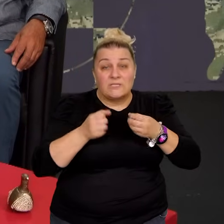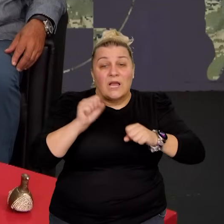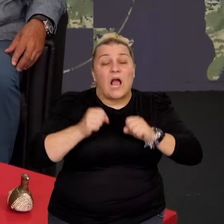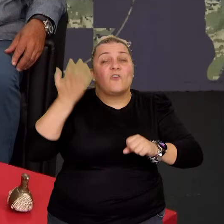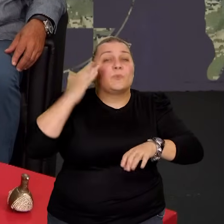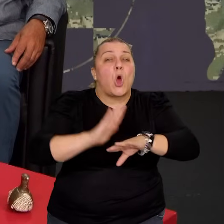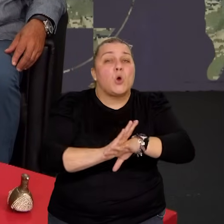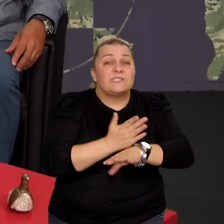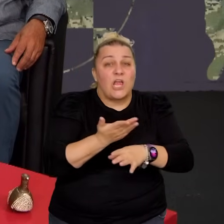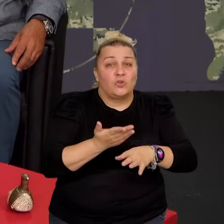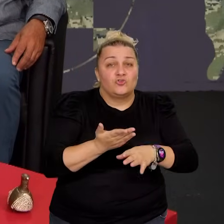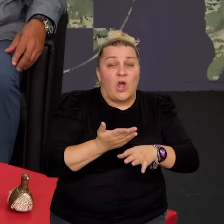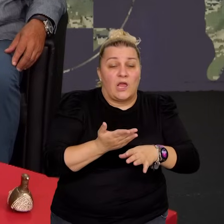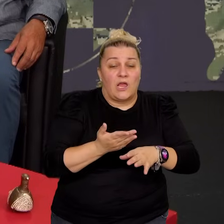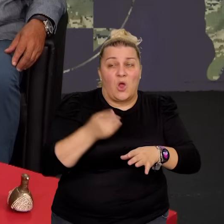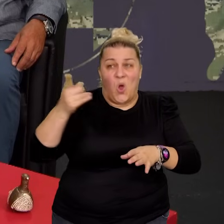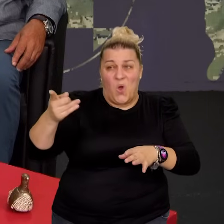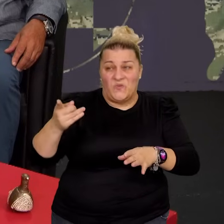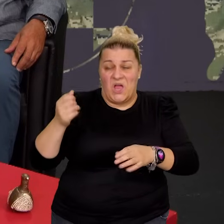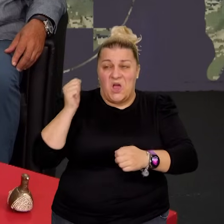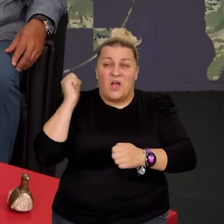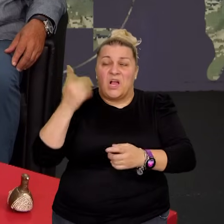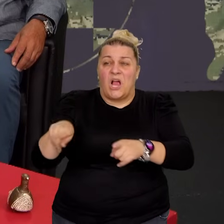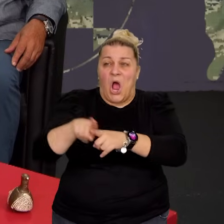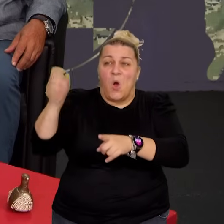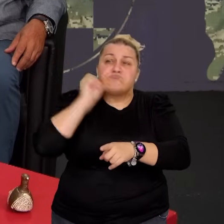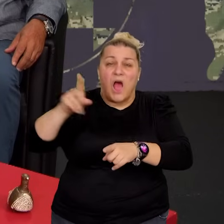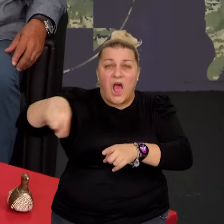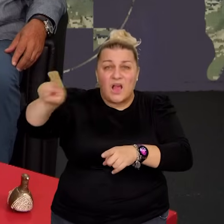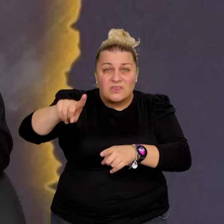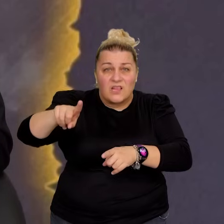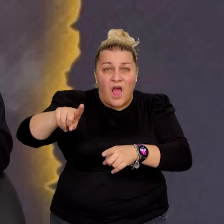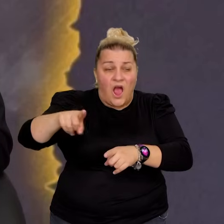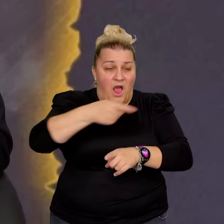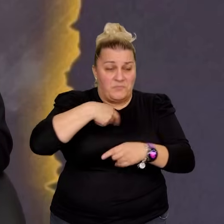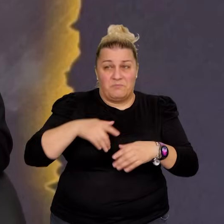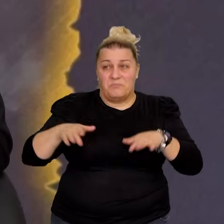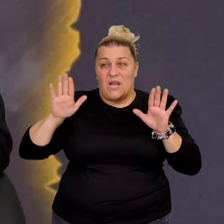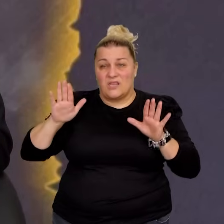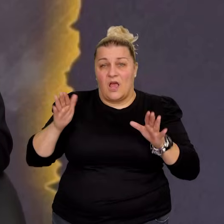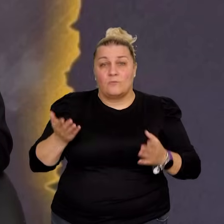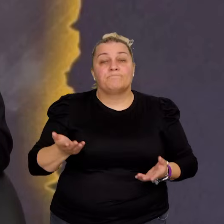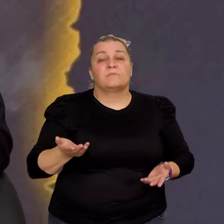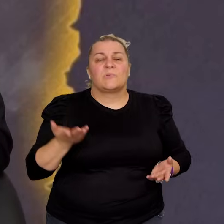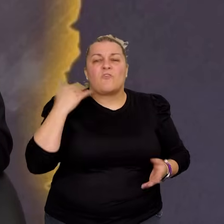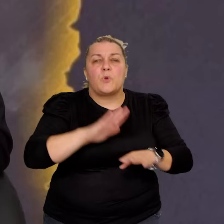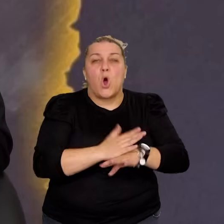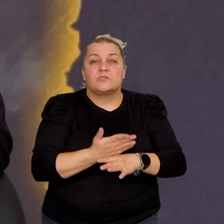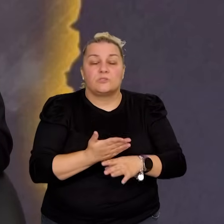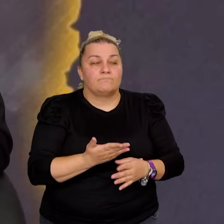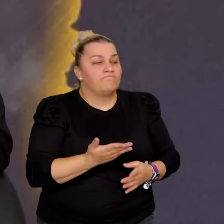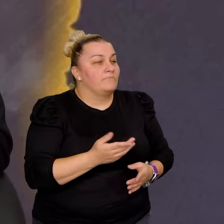gledateljima, predaseta toj razularenoj bandi? Pa mislim da je tada završio život svakoga od nas i